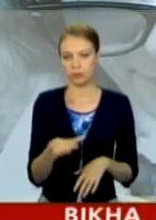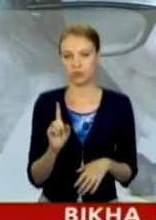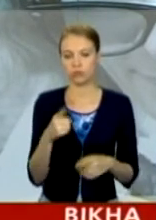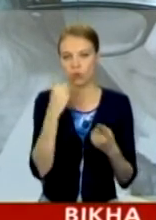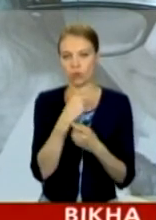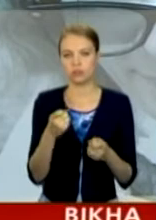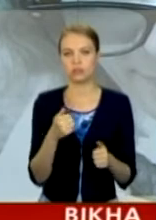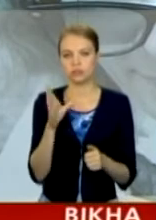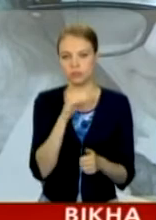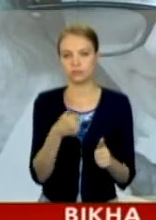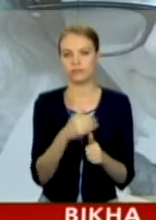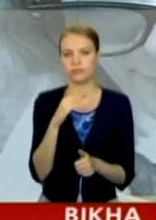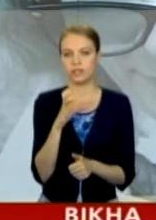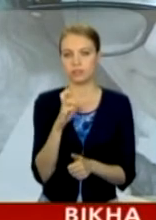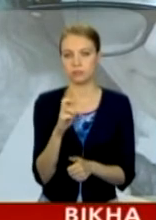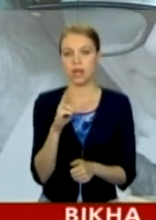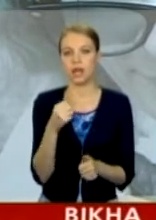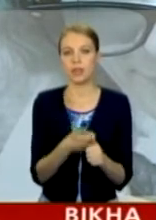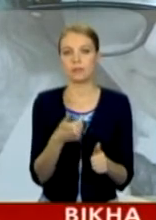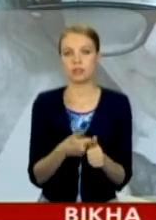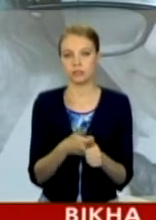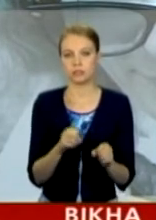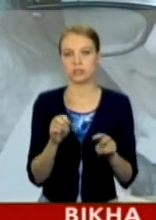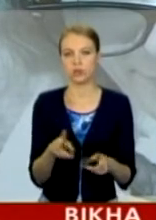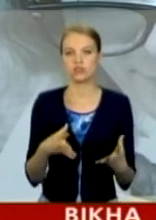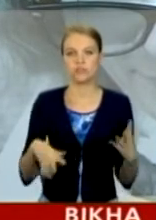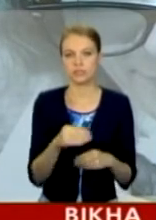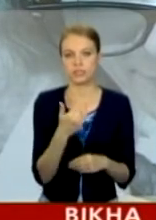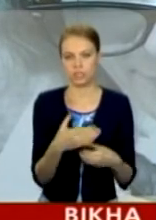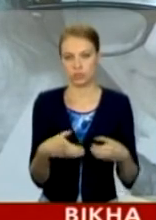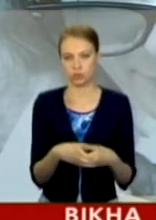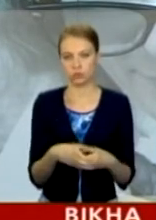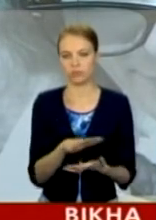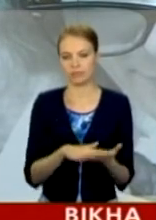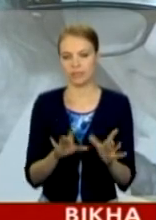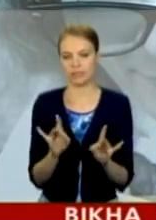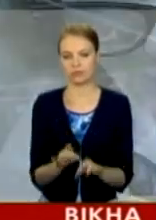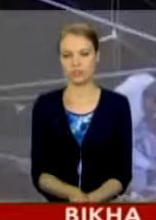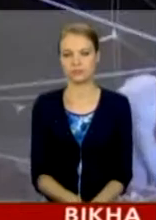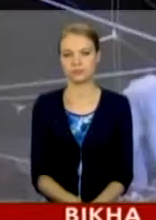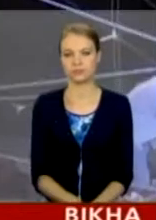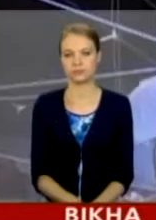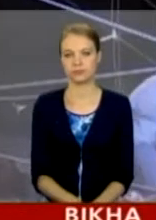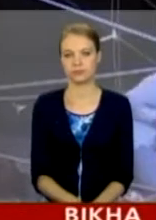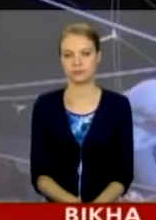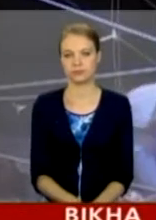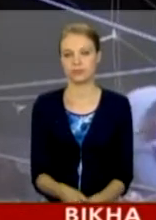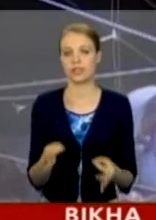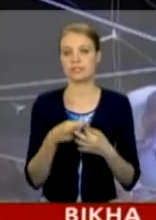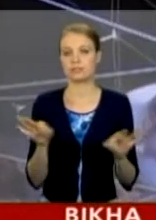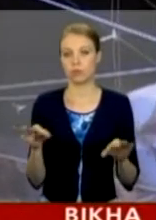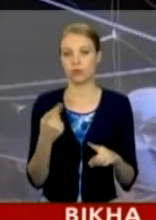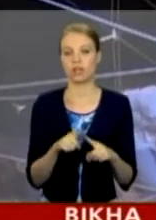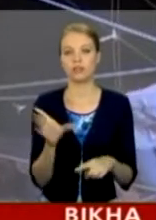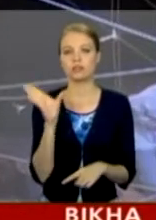оголосила полювання російська ФСБ. Але переслідування загрожує усій її трупі. Деталі в сюжеті. Свобода – це